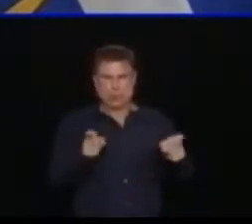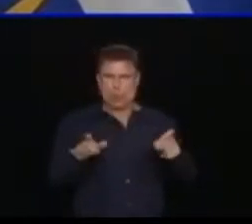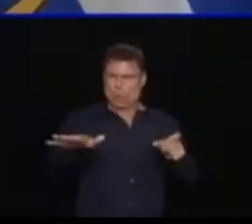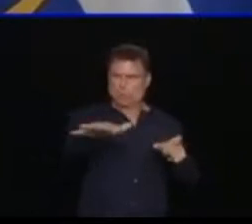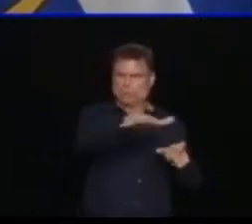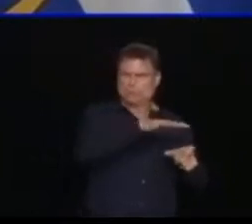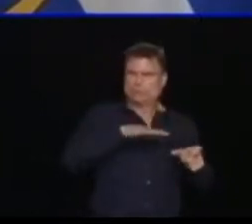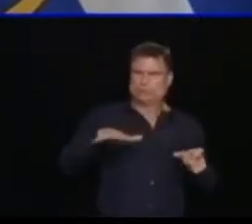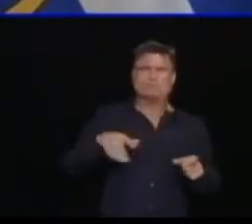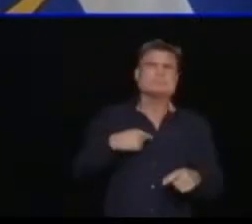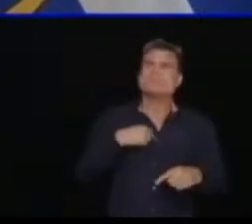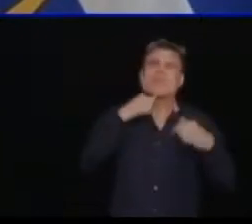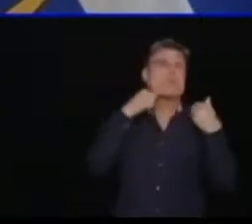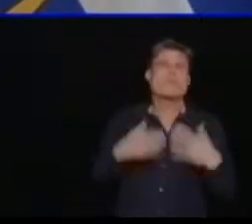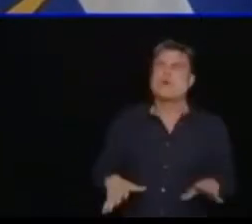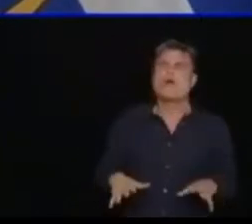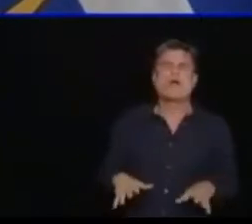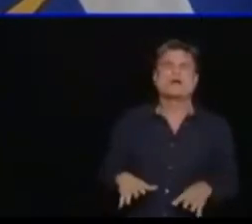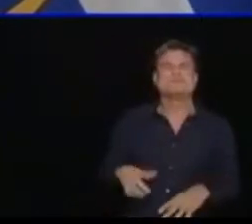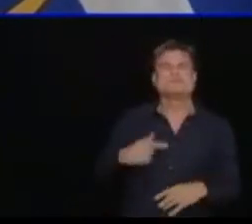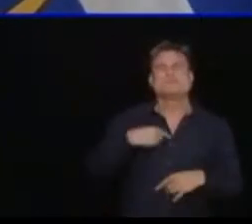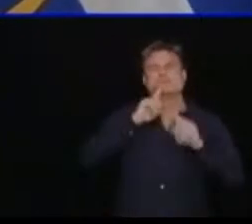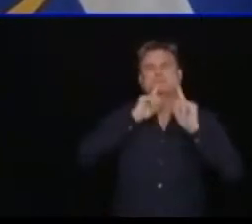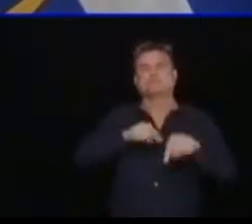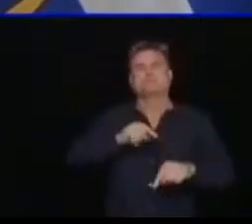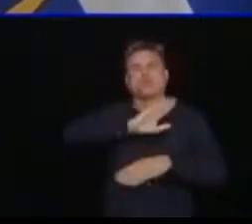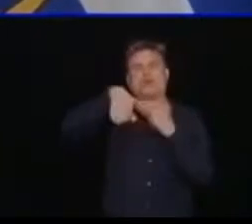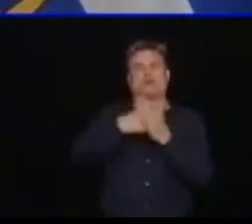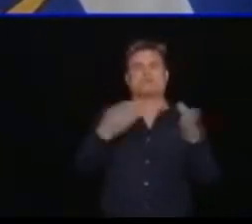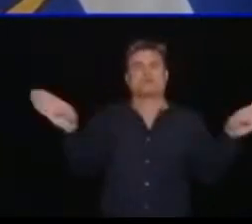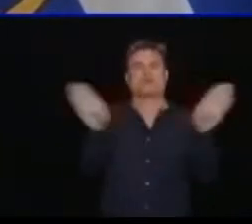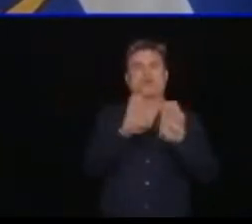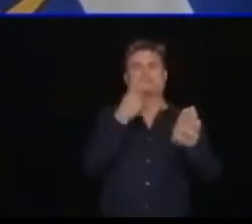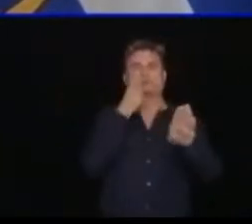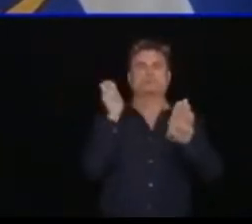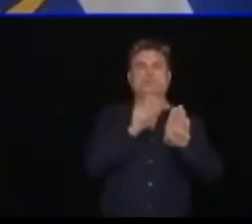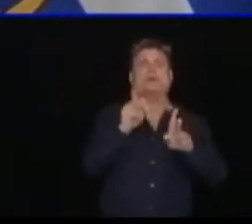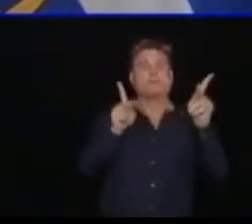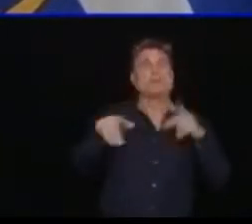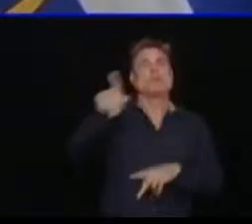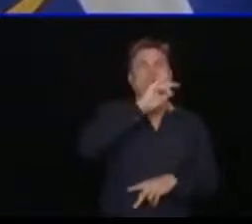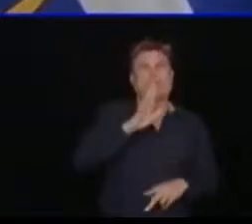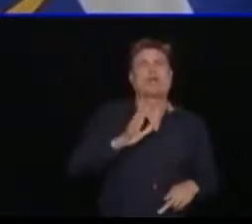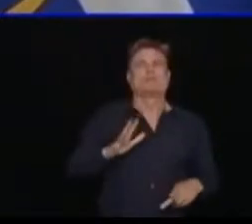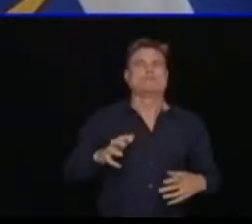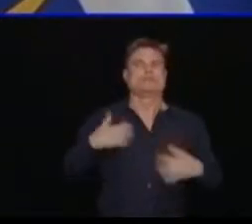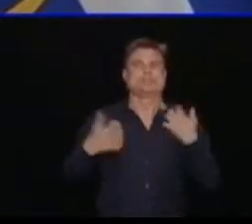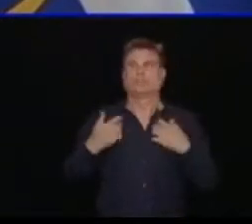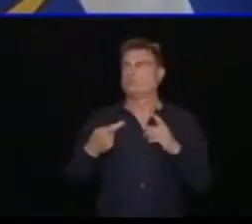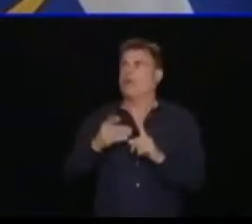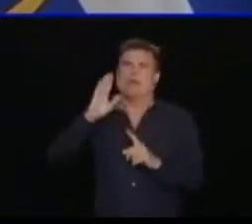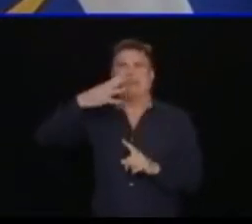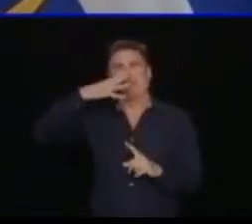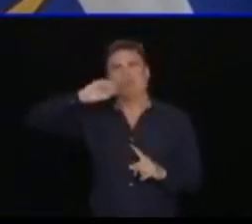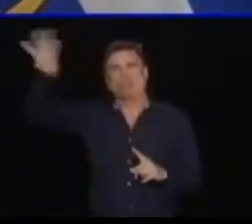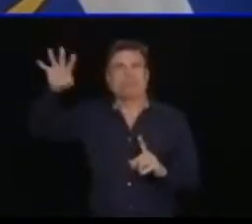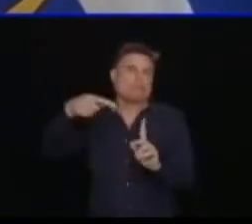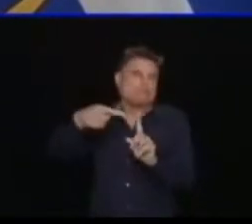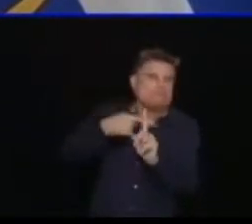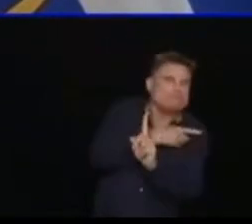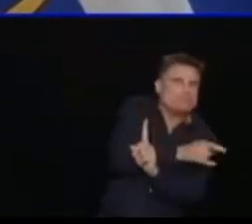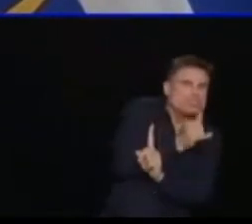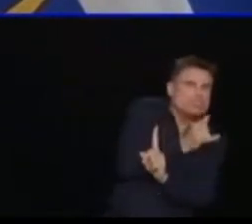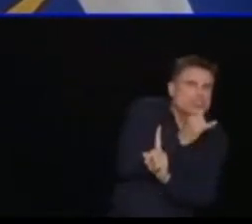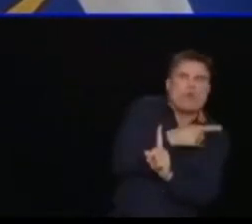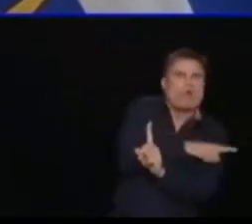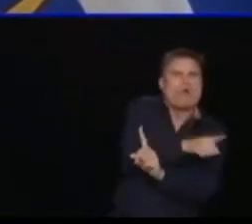要 people 关 will 闭 be 一 going 些措 underground 施 and hiding things and be less likely to come forward with concerns, and will be having even